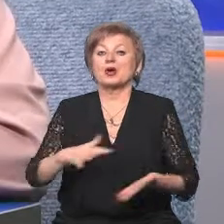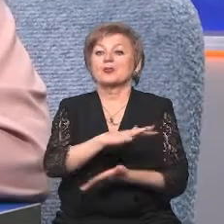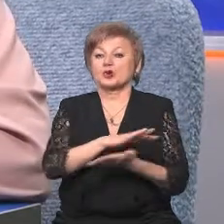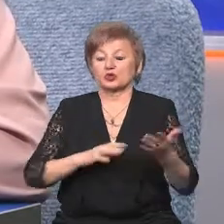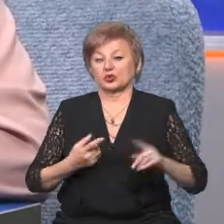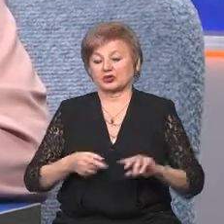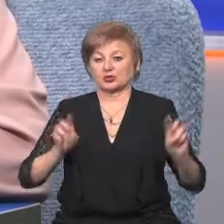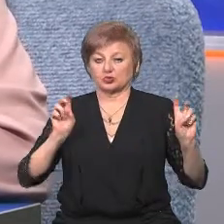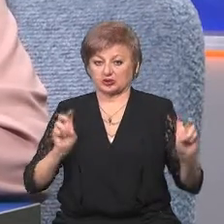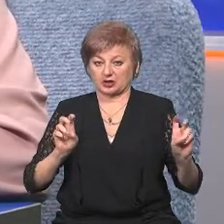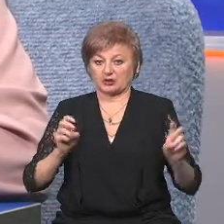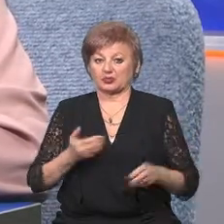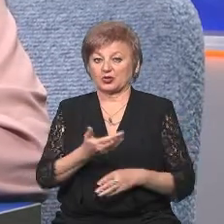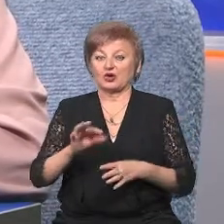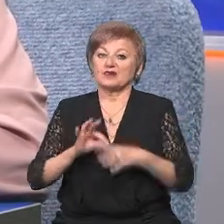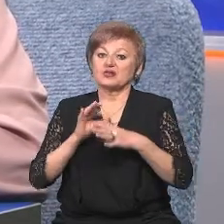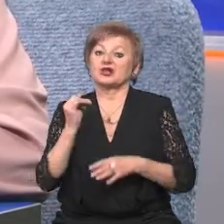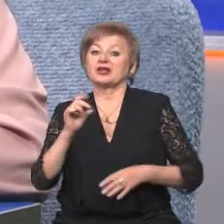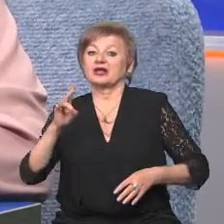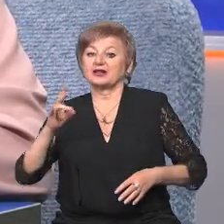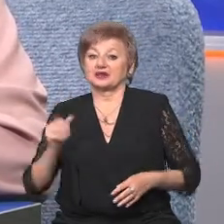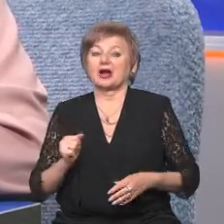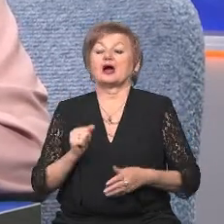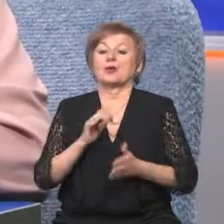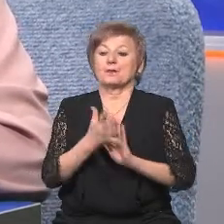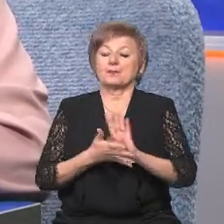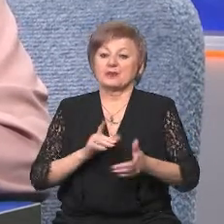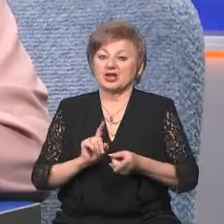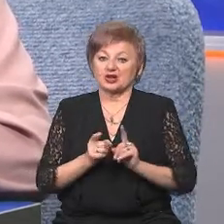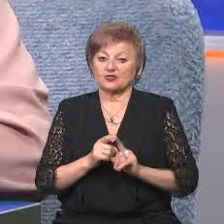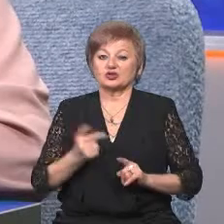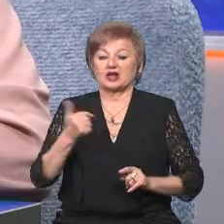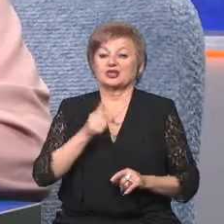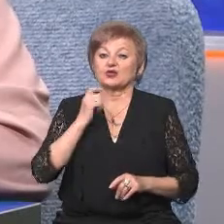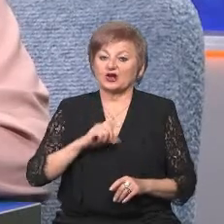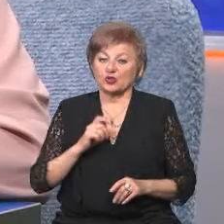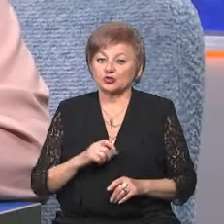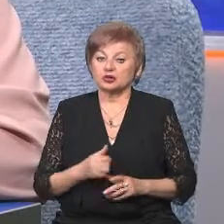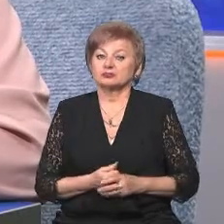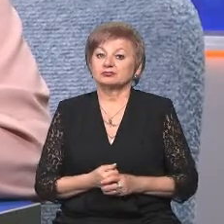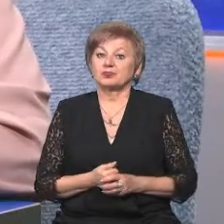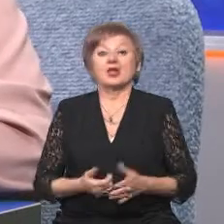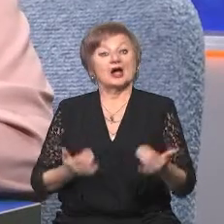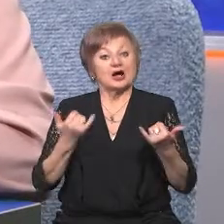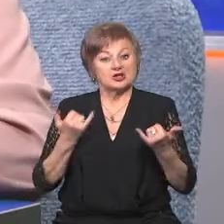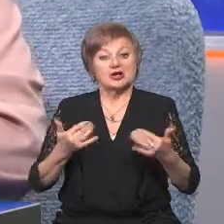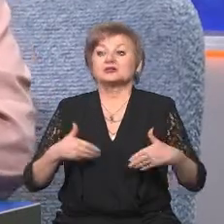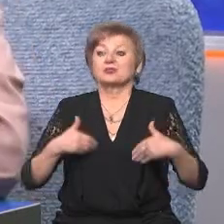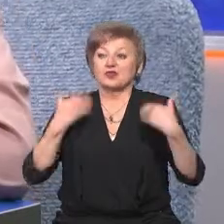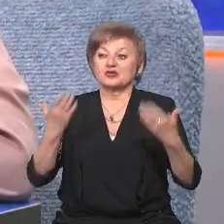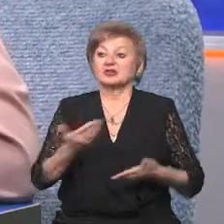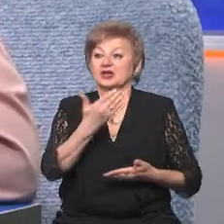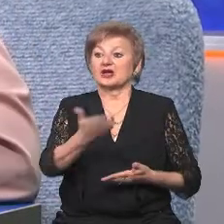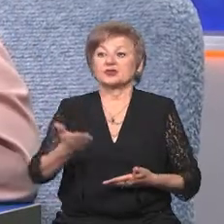цю тему. У студії для вас працюють Інна Халип. Дякуємо за мову жестів Галині Воротніковій. А я вітаю у